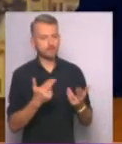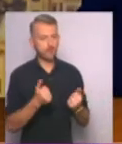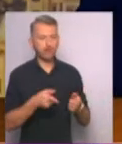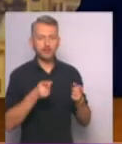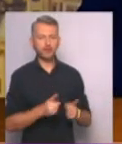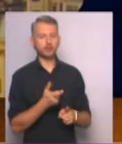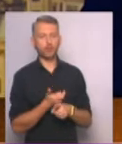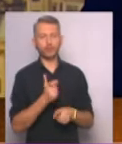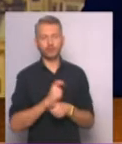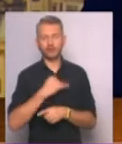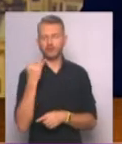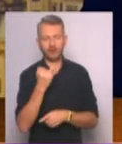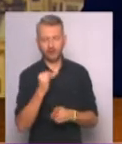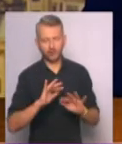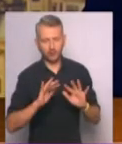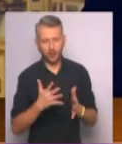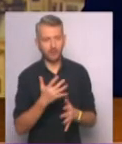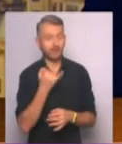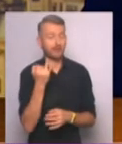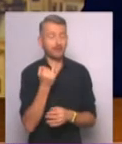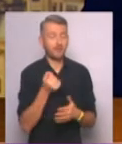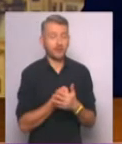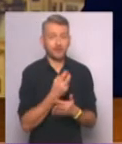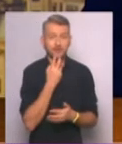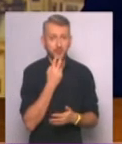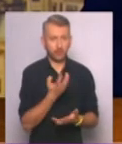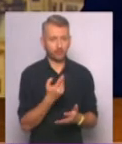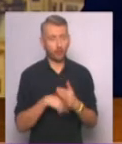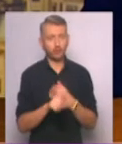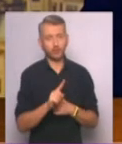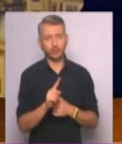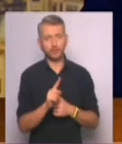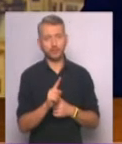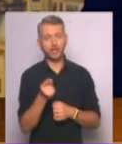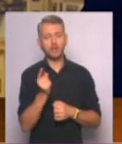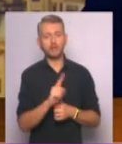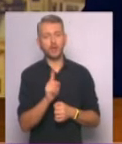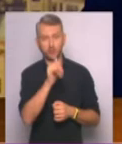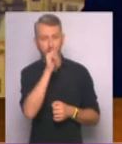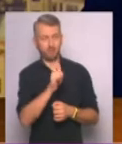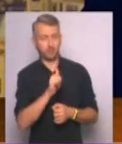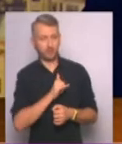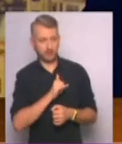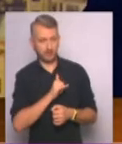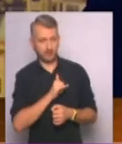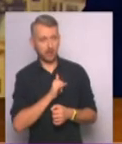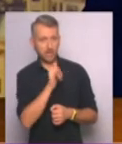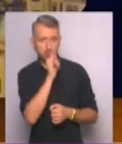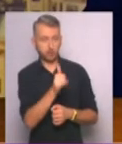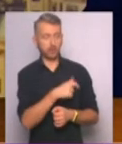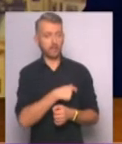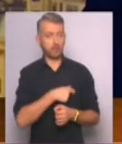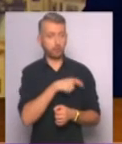дуже цікава ситуація, цікава до смішного, оскільки те, що не пустили депутата, то